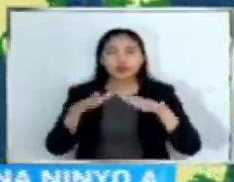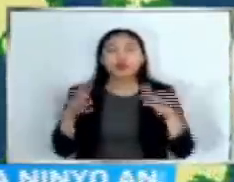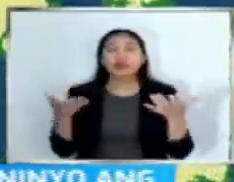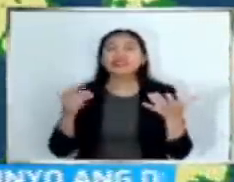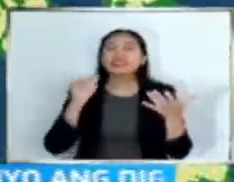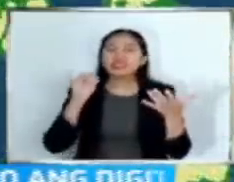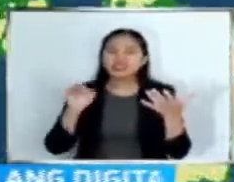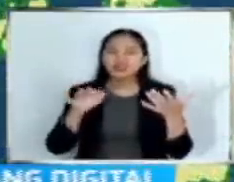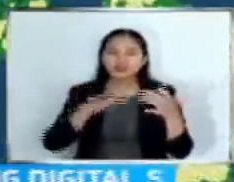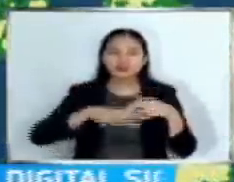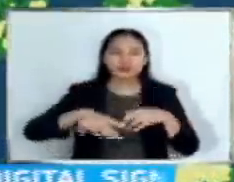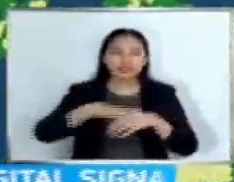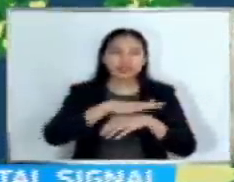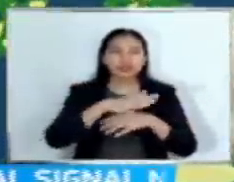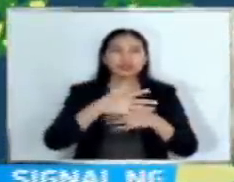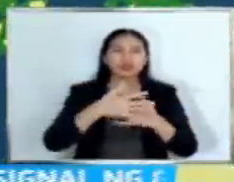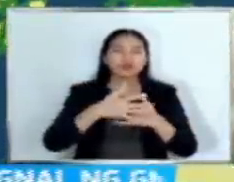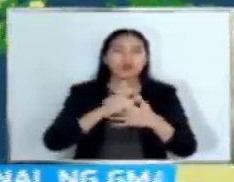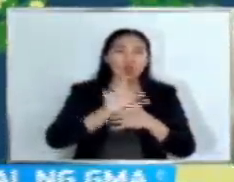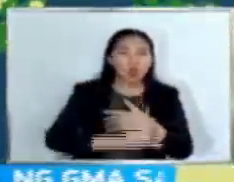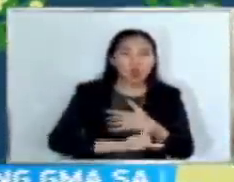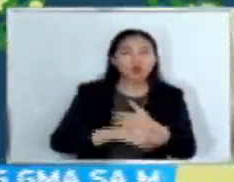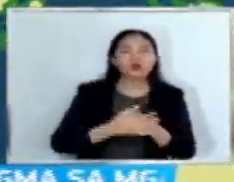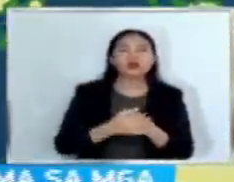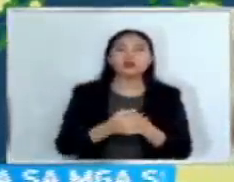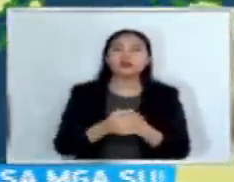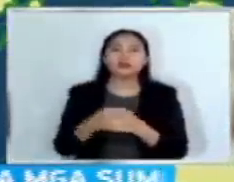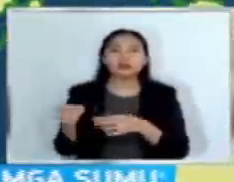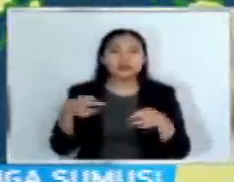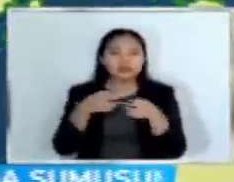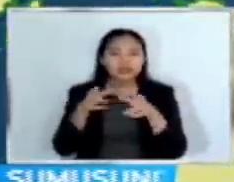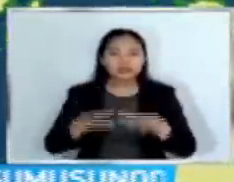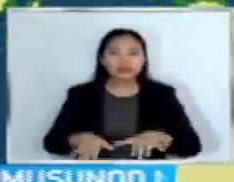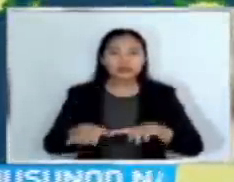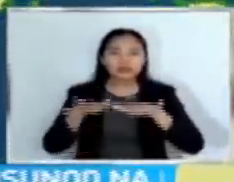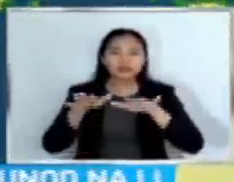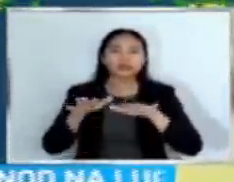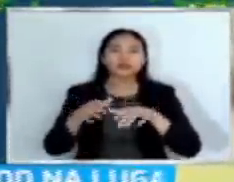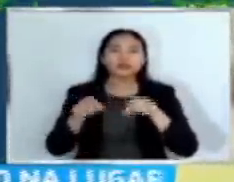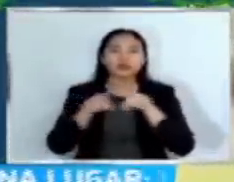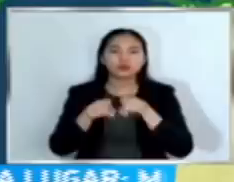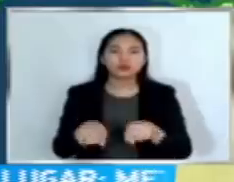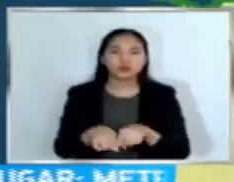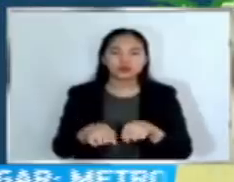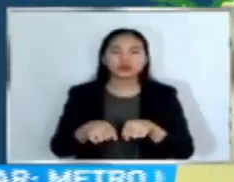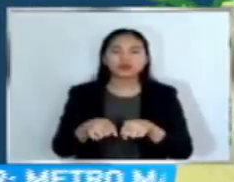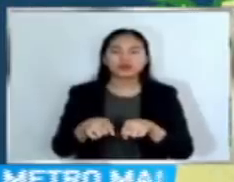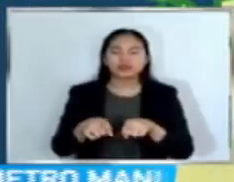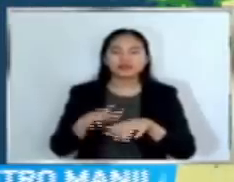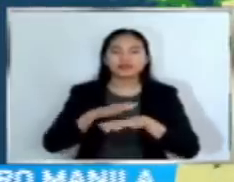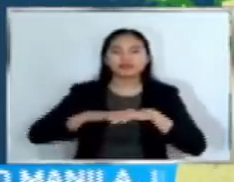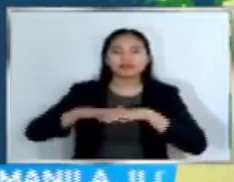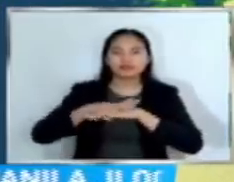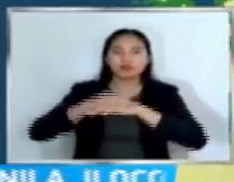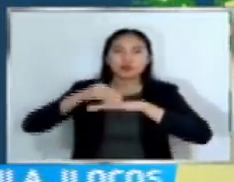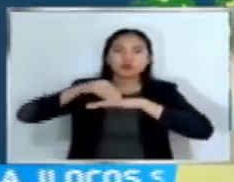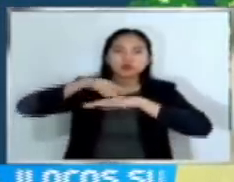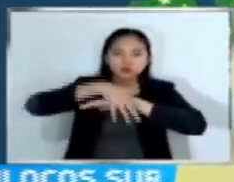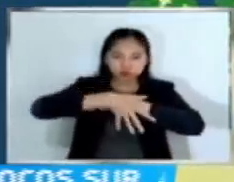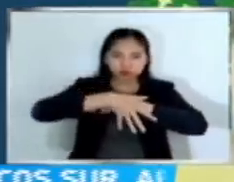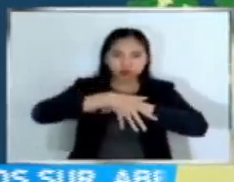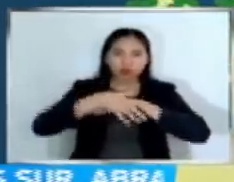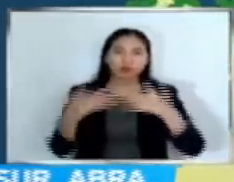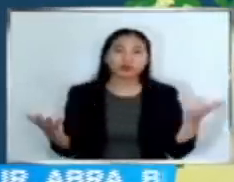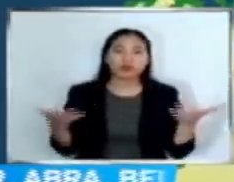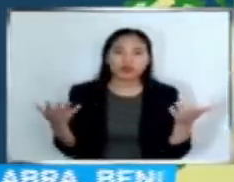pwedeng magresulta sa pag-apaw ng mga ilog, at pwedeng magdulot ng mga paghuho ng lupa, lalong-lalong sa mga areas na malapit sa gilid ng